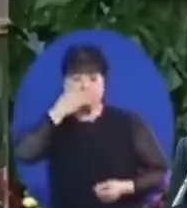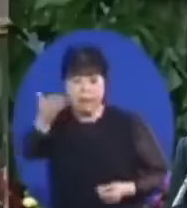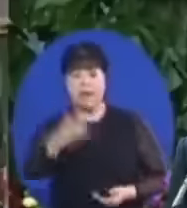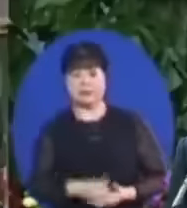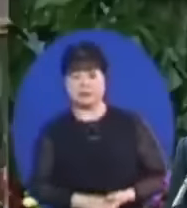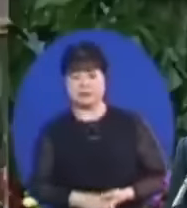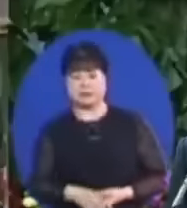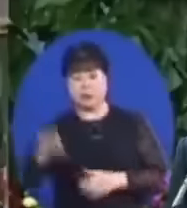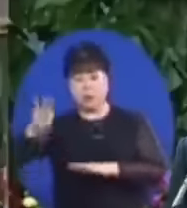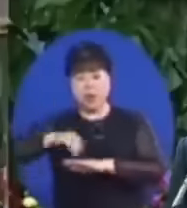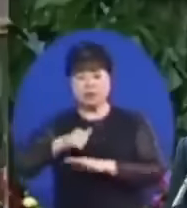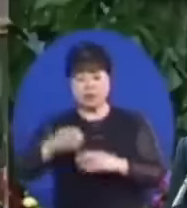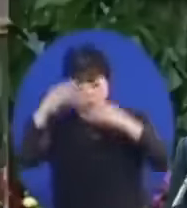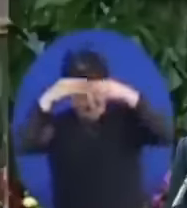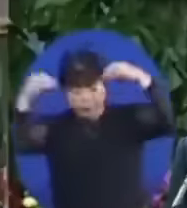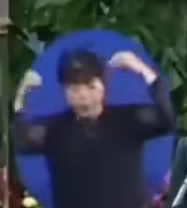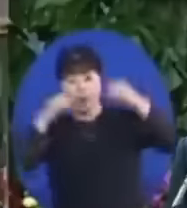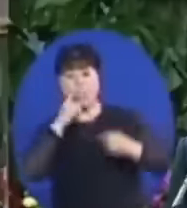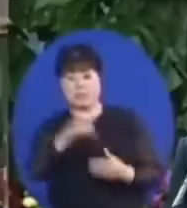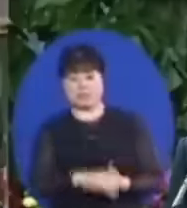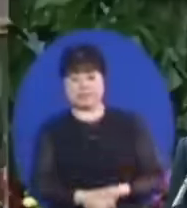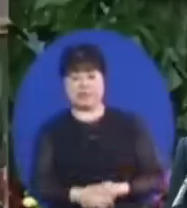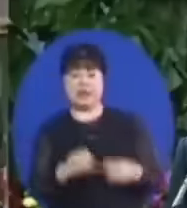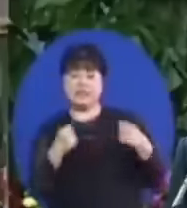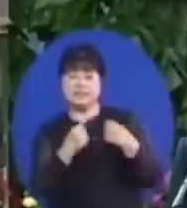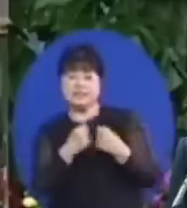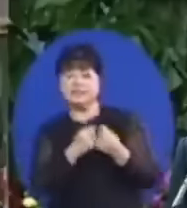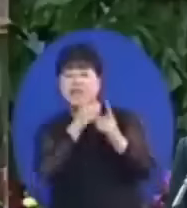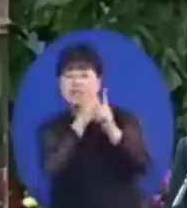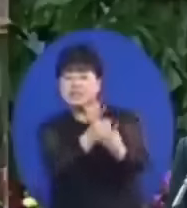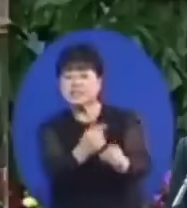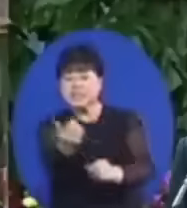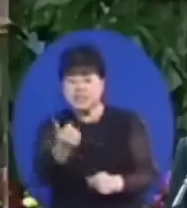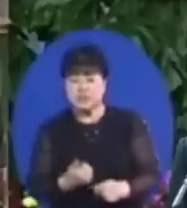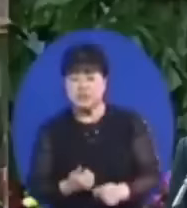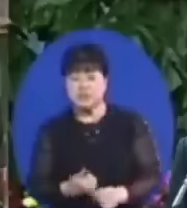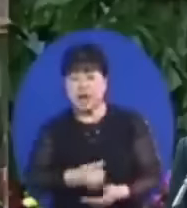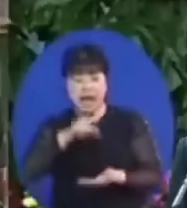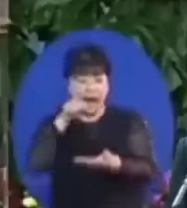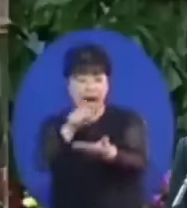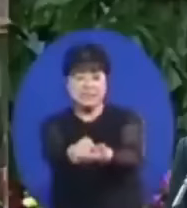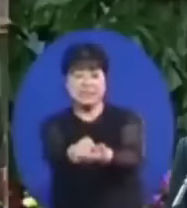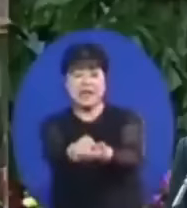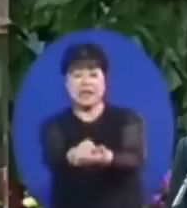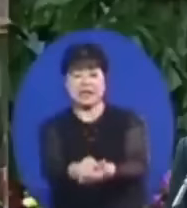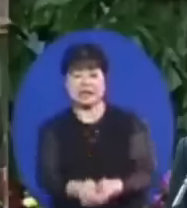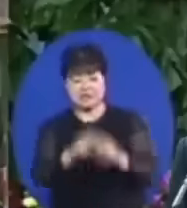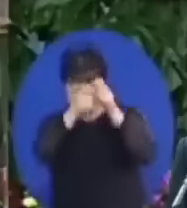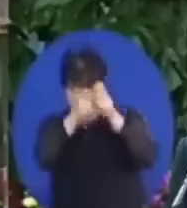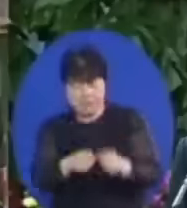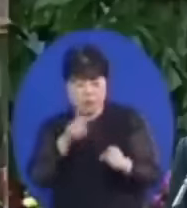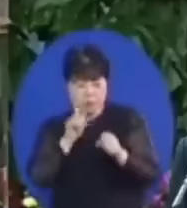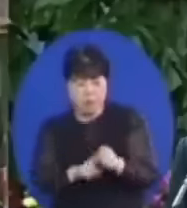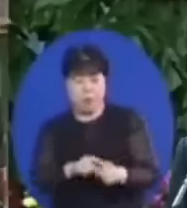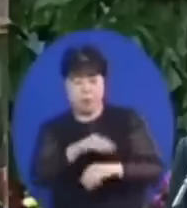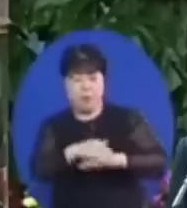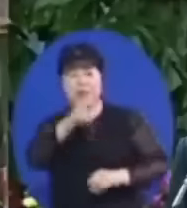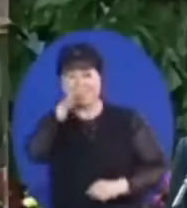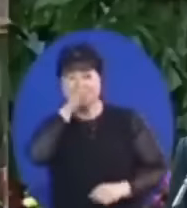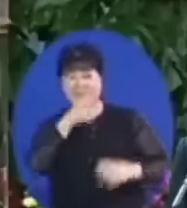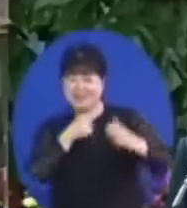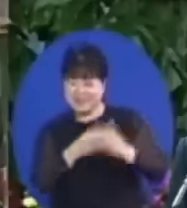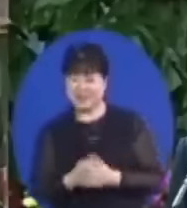황제 나폴레옹도 전투를 앞두고 이렇게 말했습니다. 전쟁의 승리는 이미 우리가 장악했다. 치밀한 목표 달성을